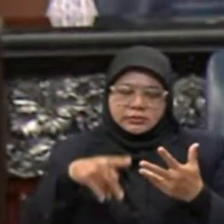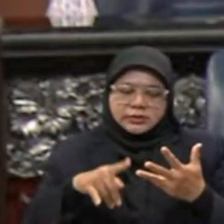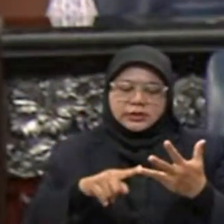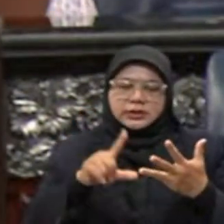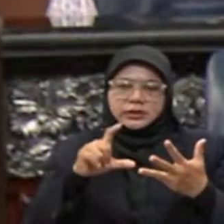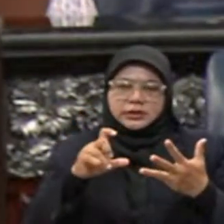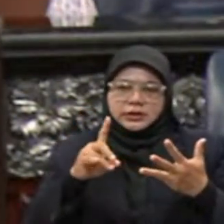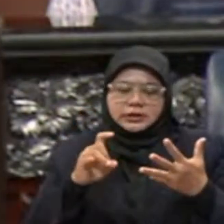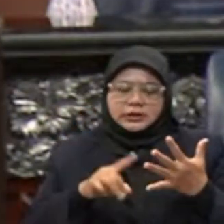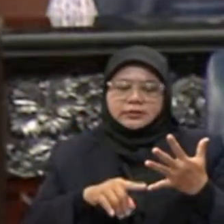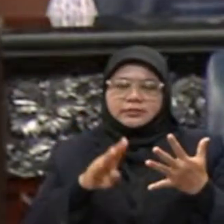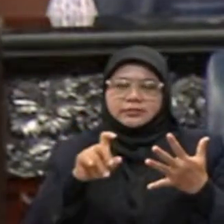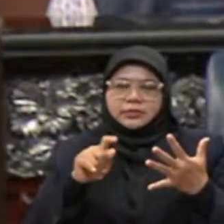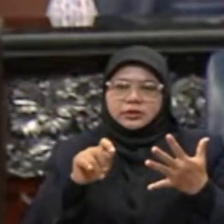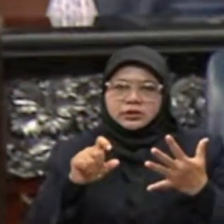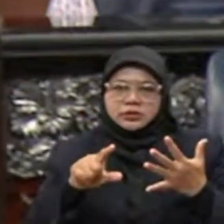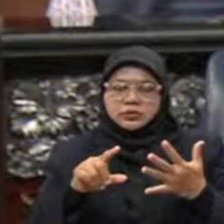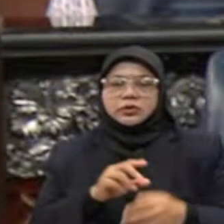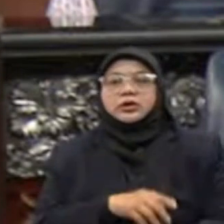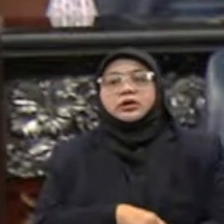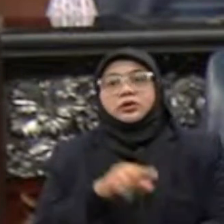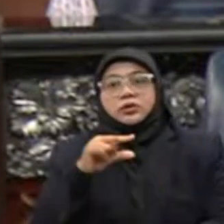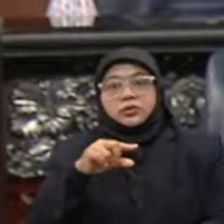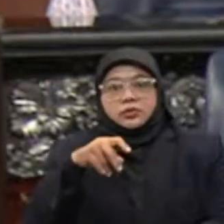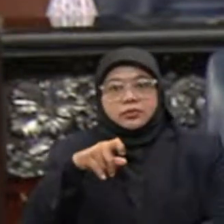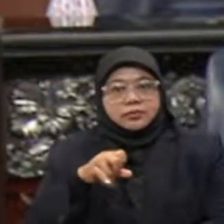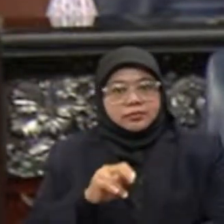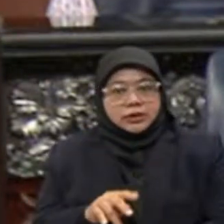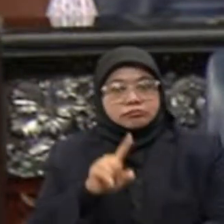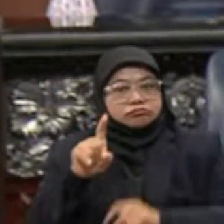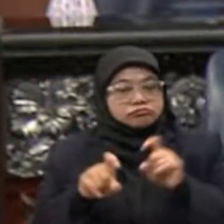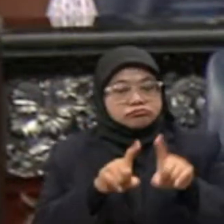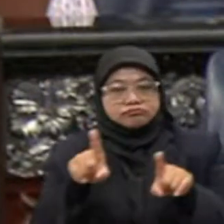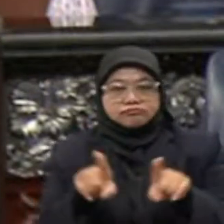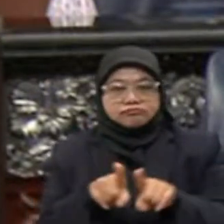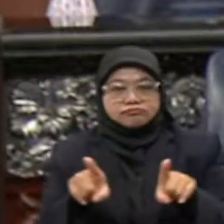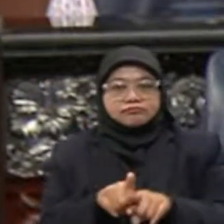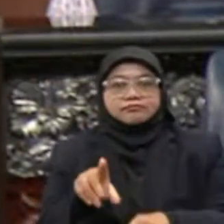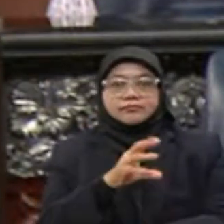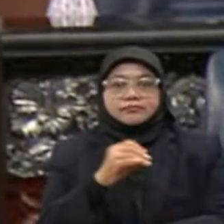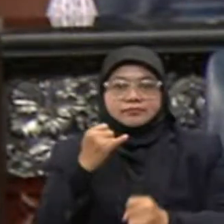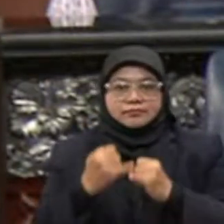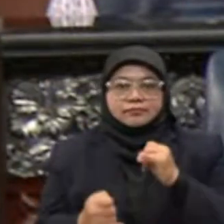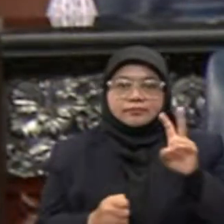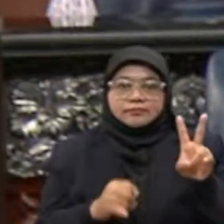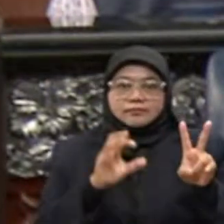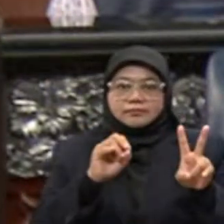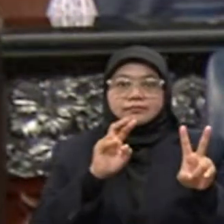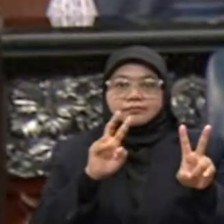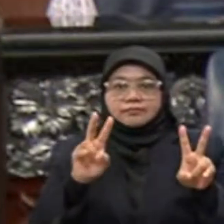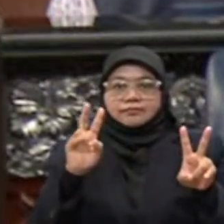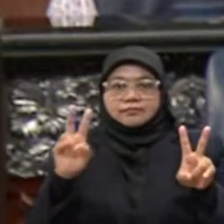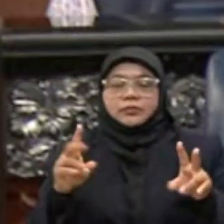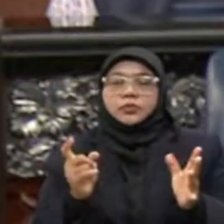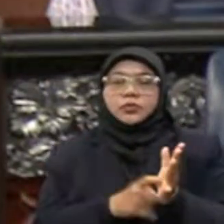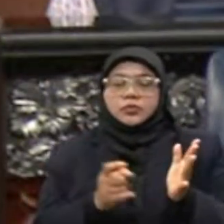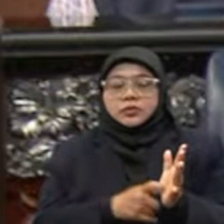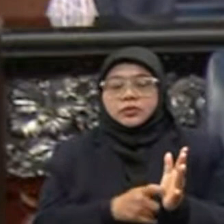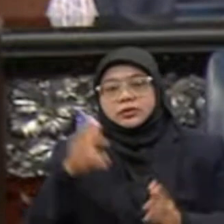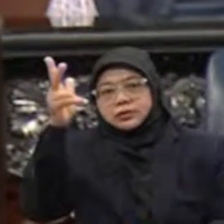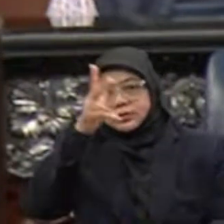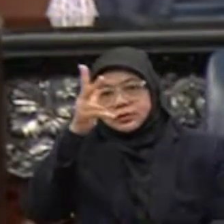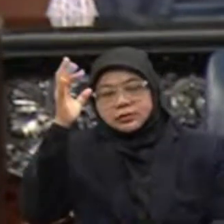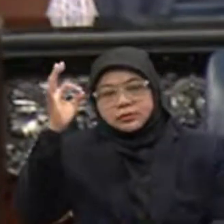Ledang Betung Saya ingin mengalumkan bahwa sehingga akhir 2022 hutang kerajaan